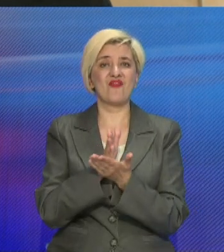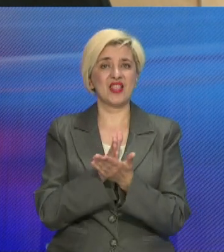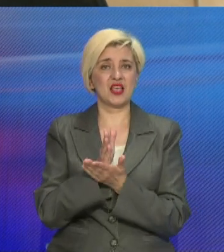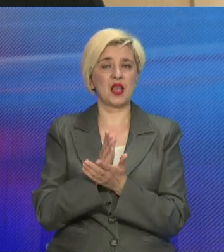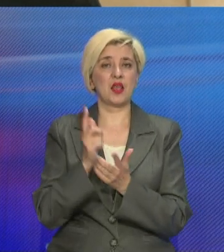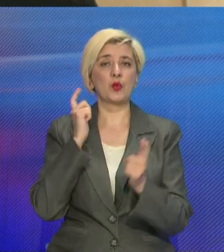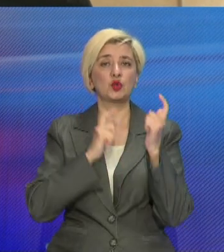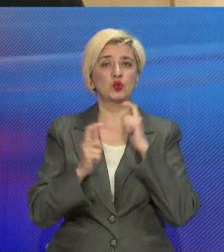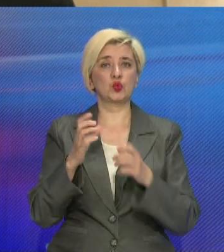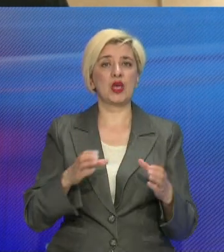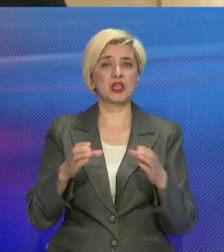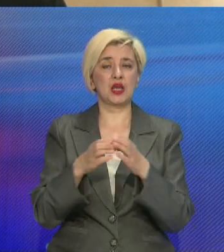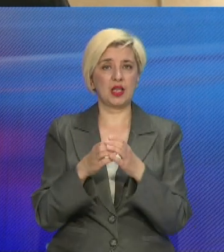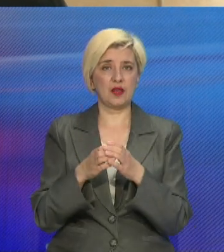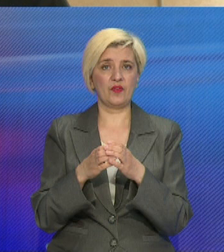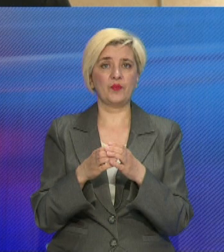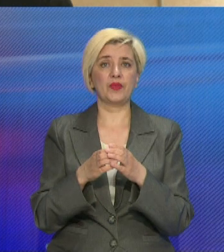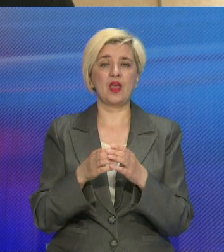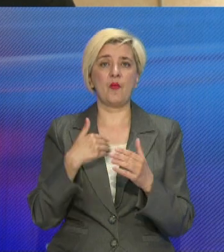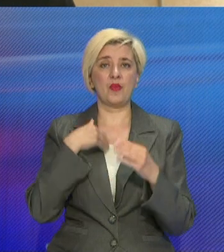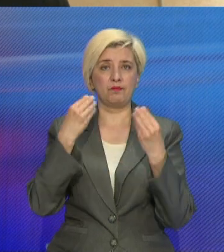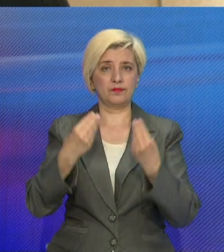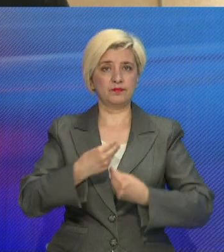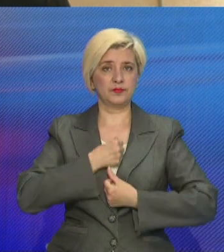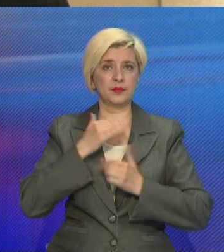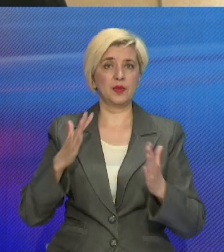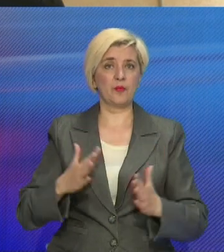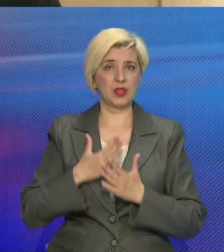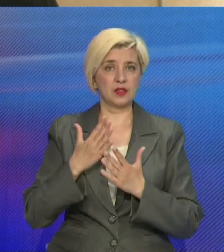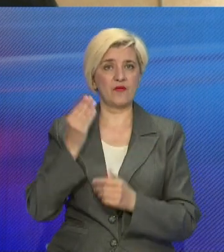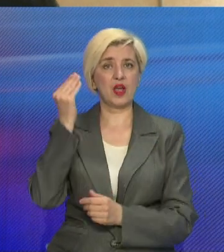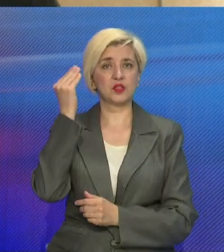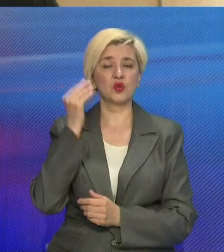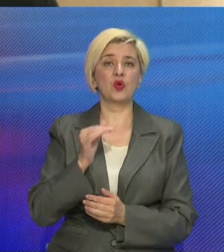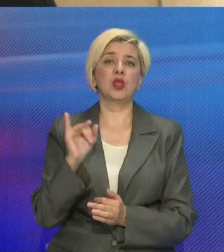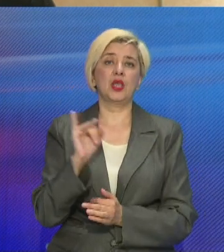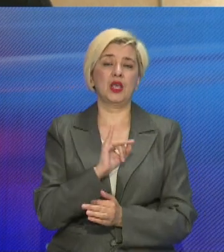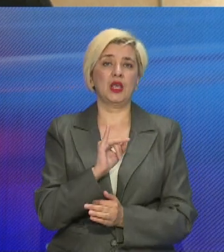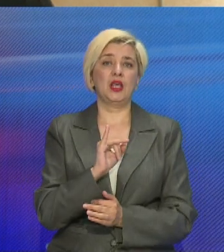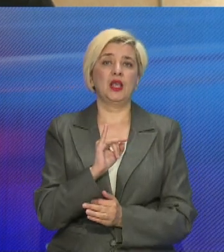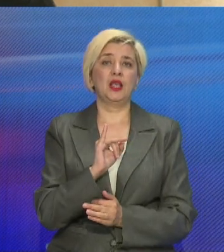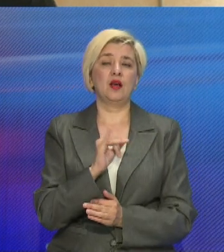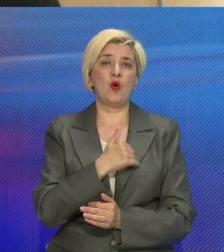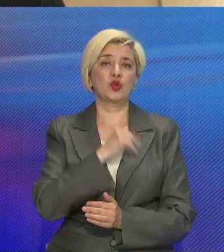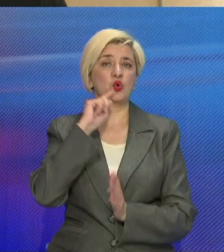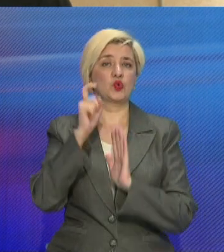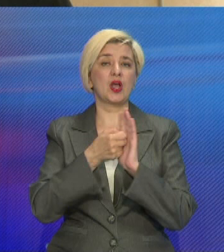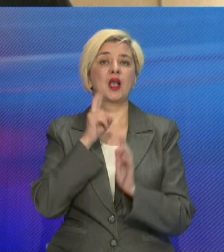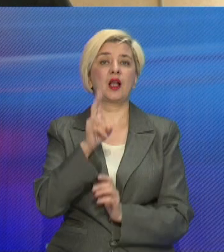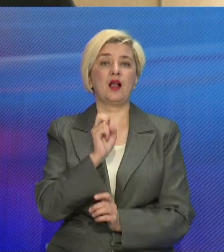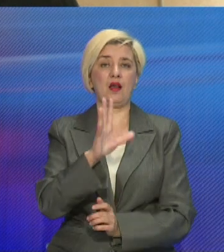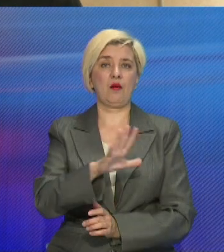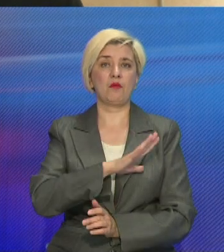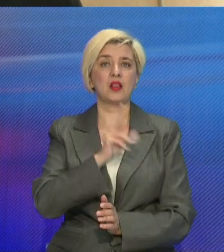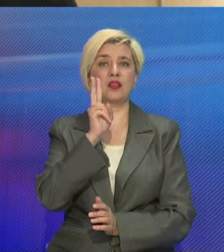студотрядов мне подарила в первую очередь мотивацию, а также хочется узнать, как было 20-30